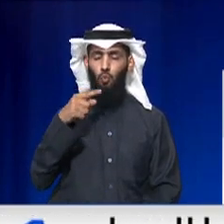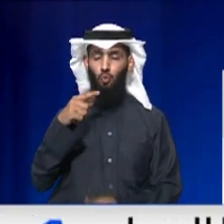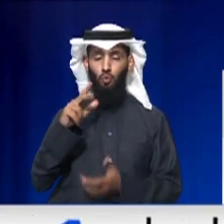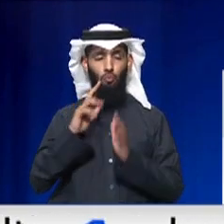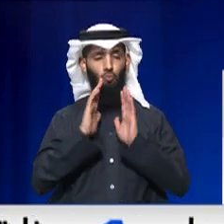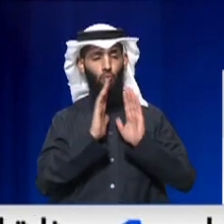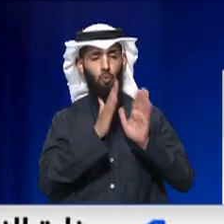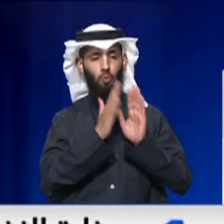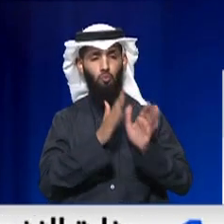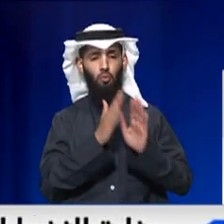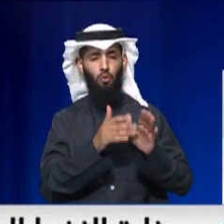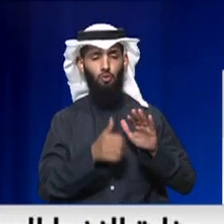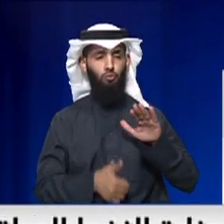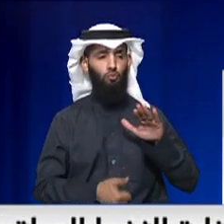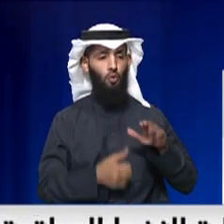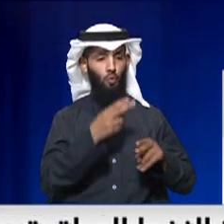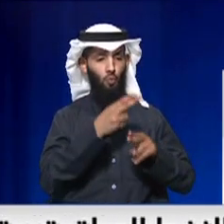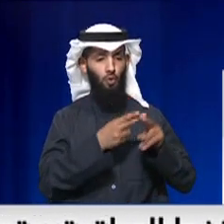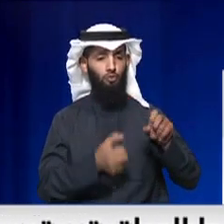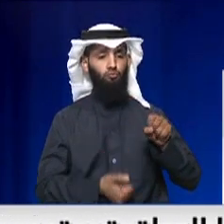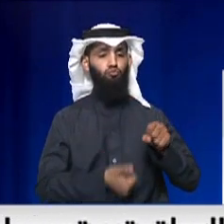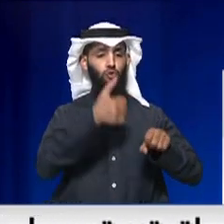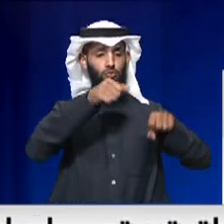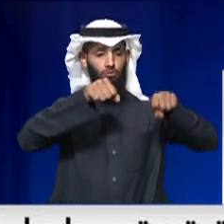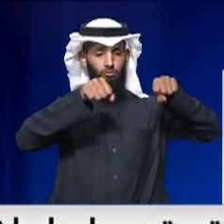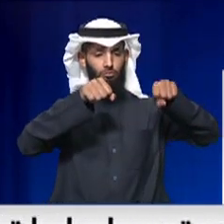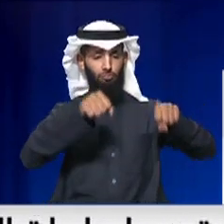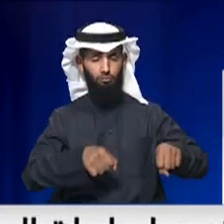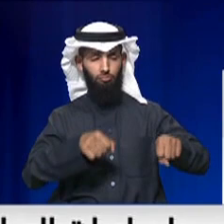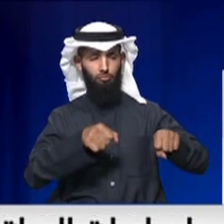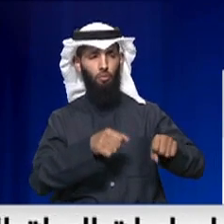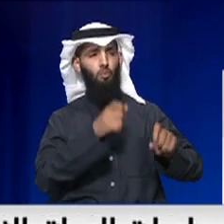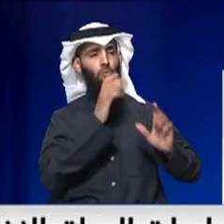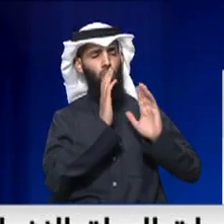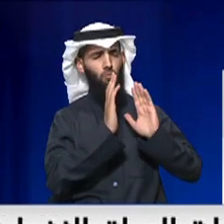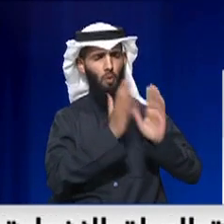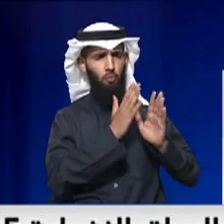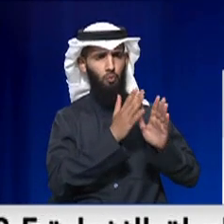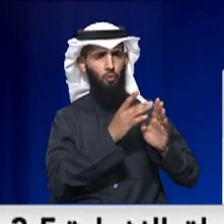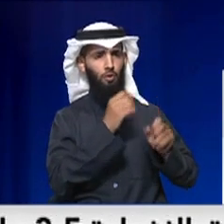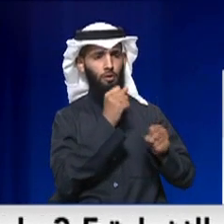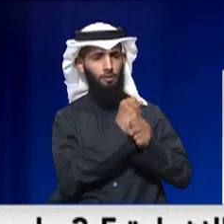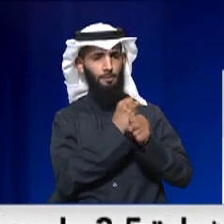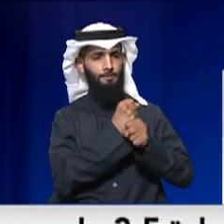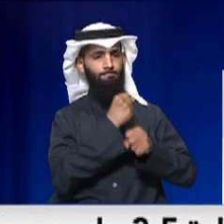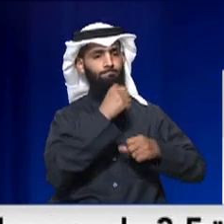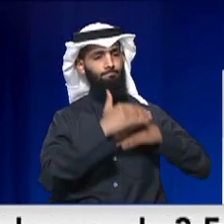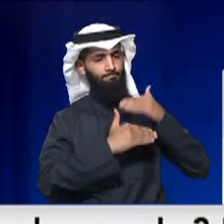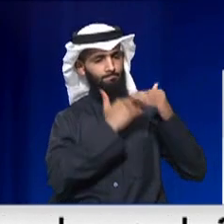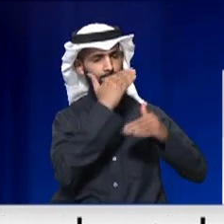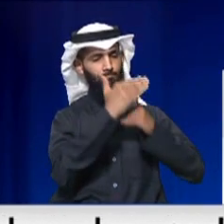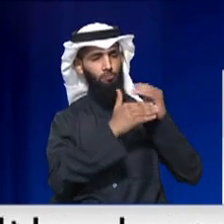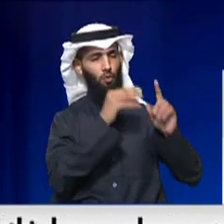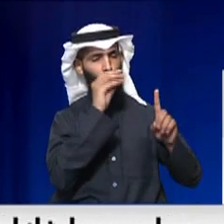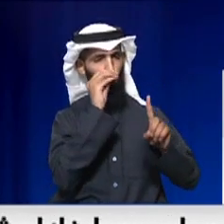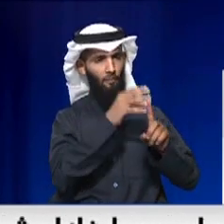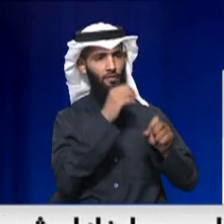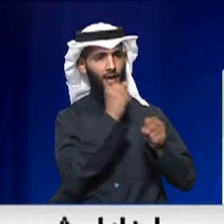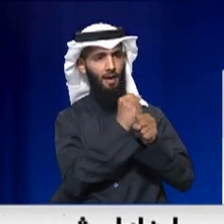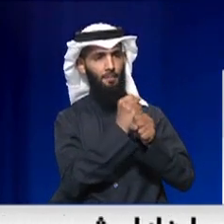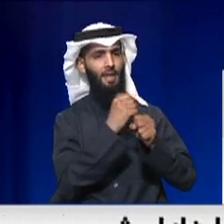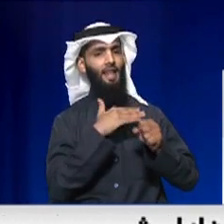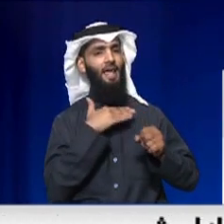بمناسبة توليه مقاليد الحكم، متمنيا لسموه حفظه الله كل التوفيق لمواصلة مسيرة الخير والنماء